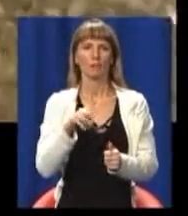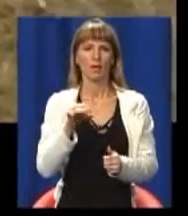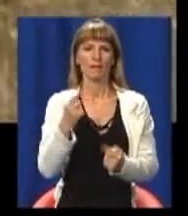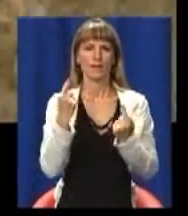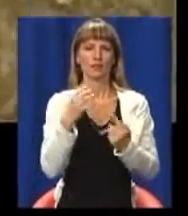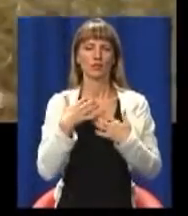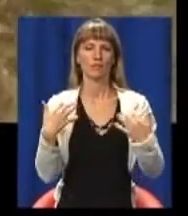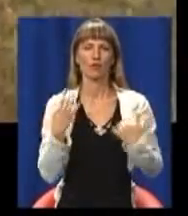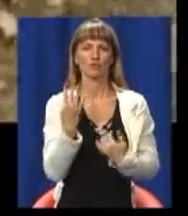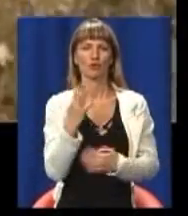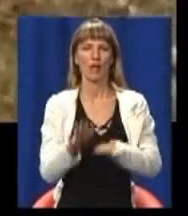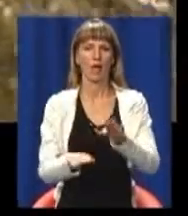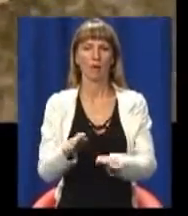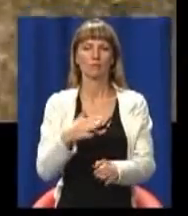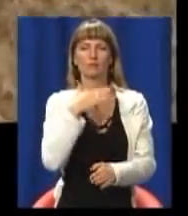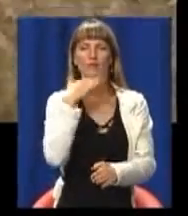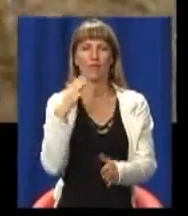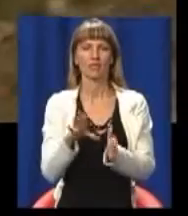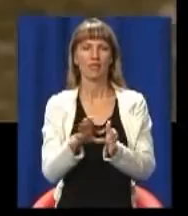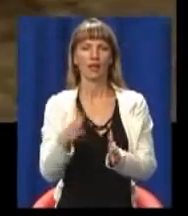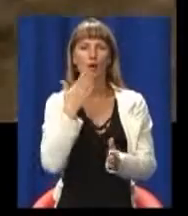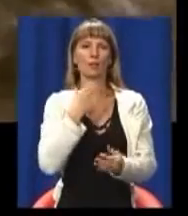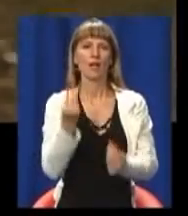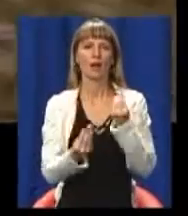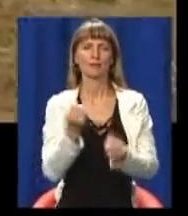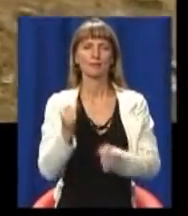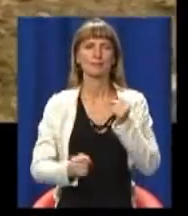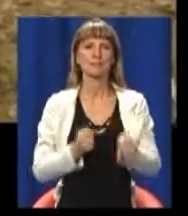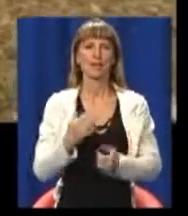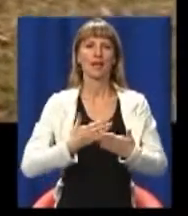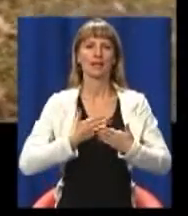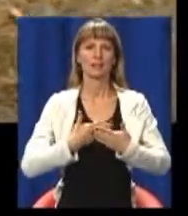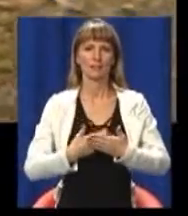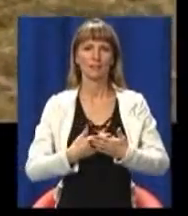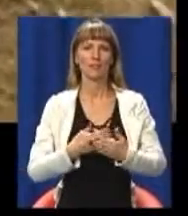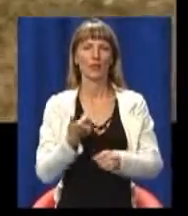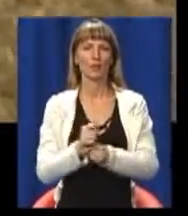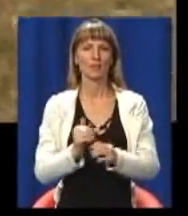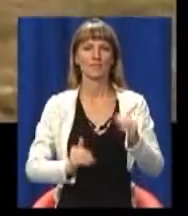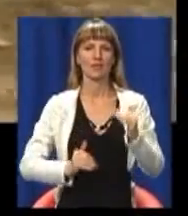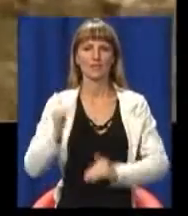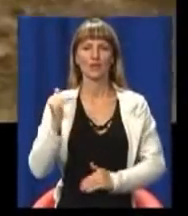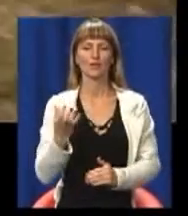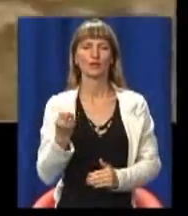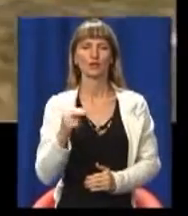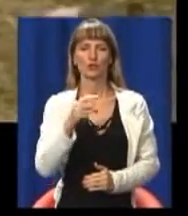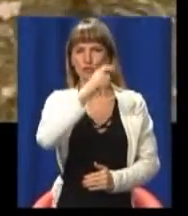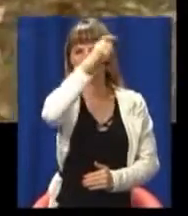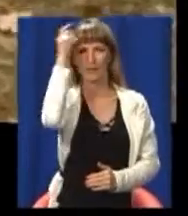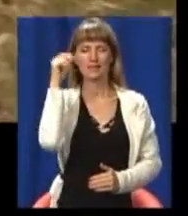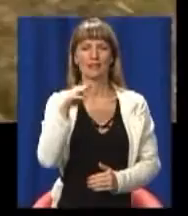лапи сповнені енергії, люблять грати і бігати, так що активність у них дуже висока. А ще чеські